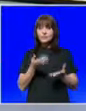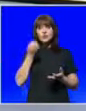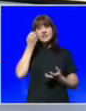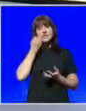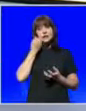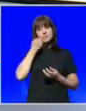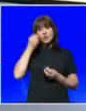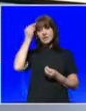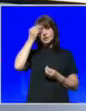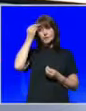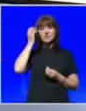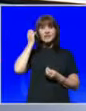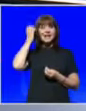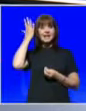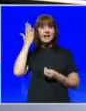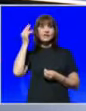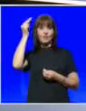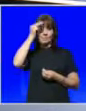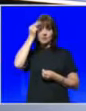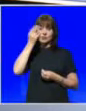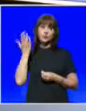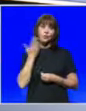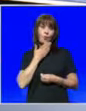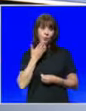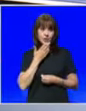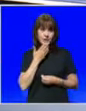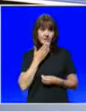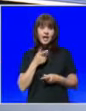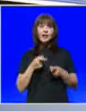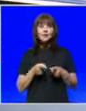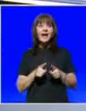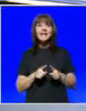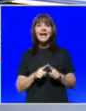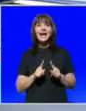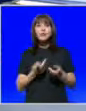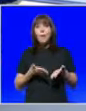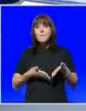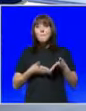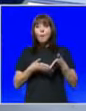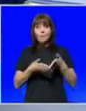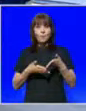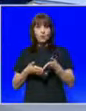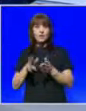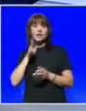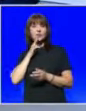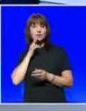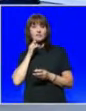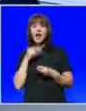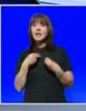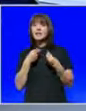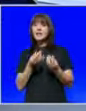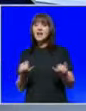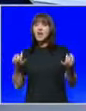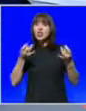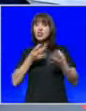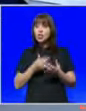интелект в българското училище. Така че изкуственият интелект да е помощник на учителя, да му дава нови предимства, в смисъл,